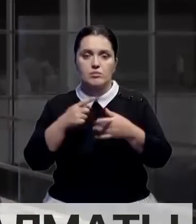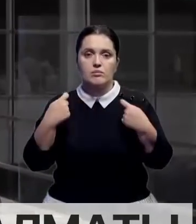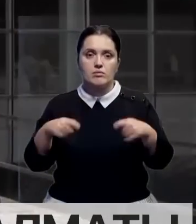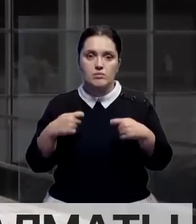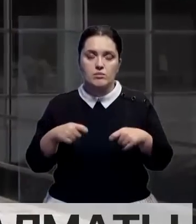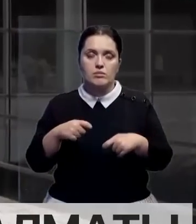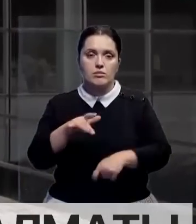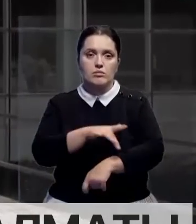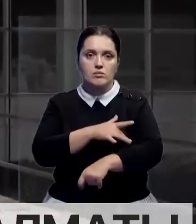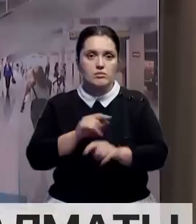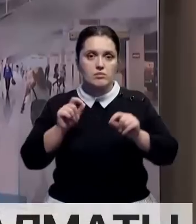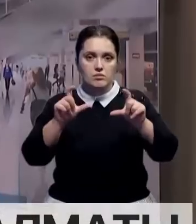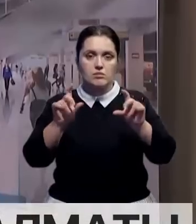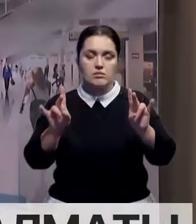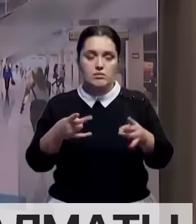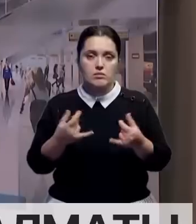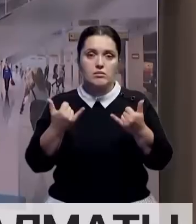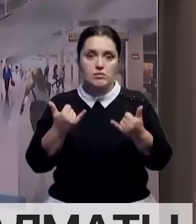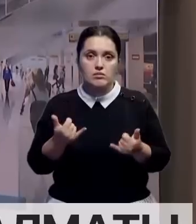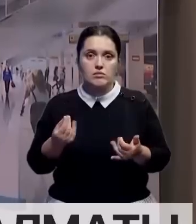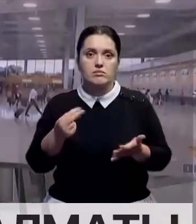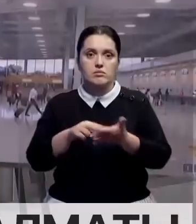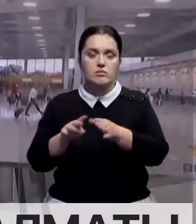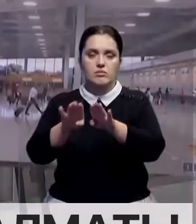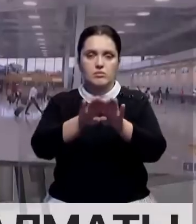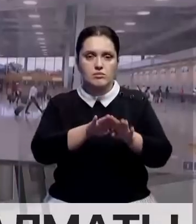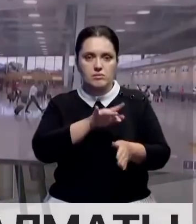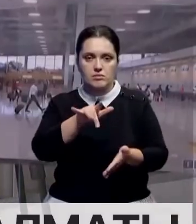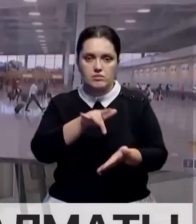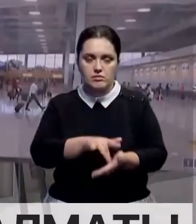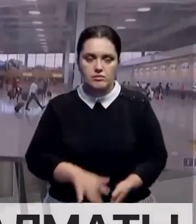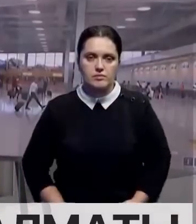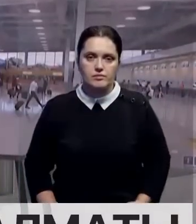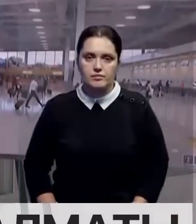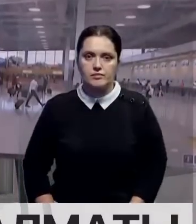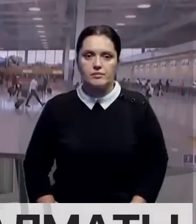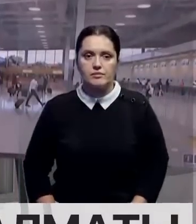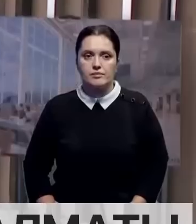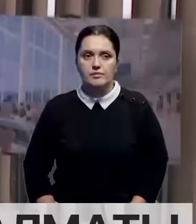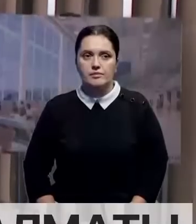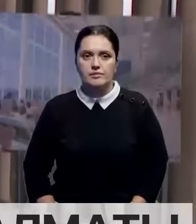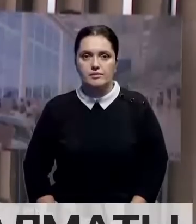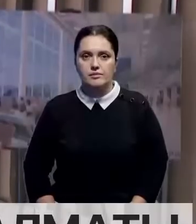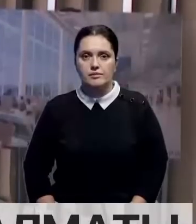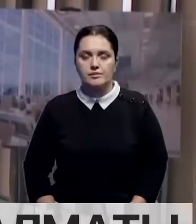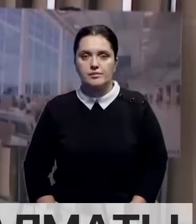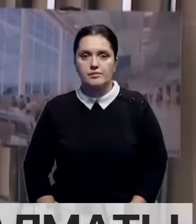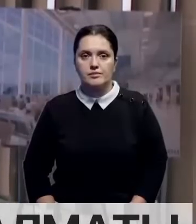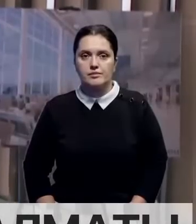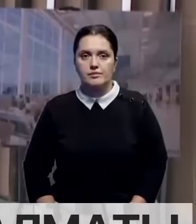и услуги не по завышенным ценам, как сейчас, а по общегородским. Григорий Беденко, Кенже Амраев, Алматы, Хабар,